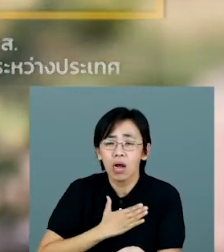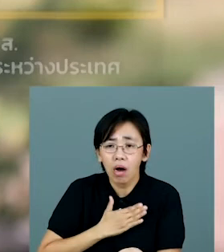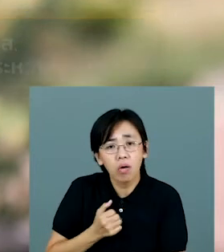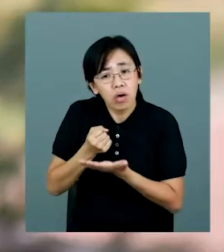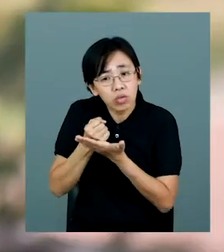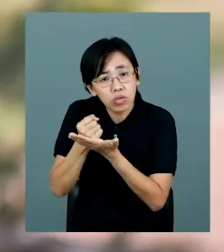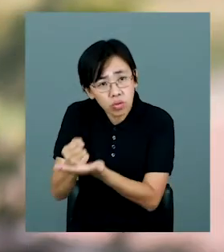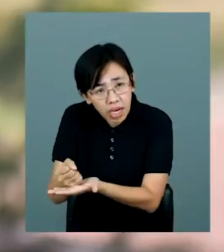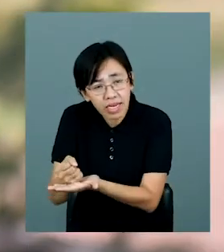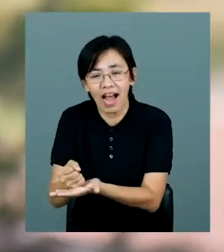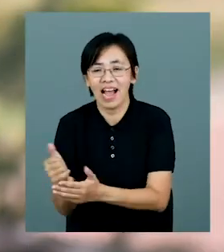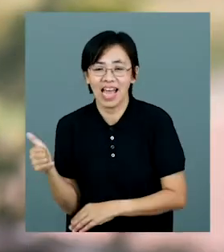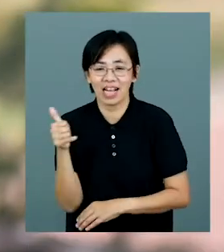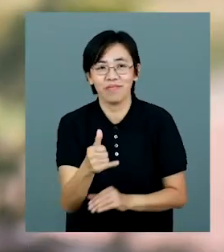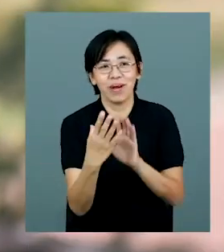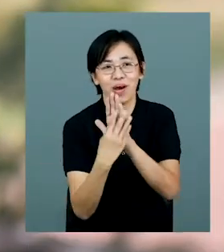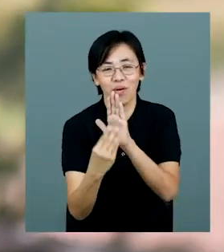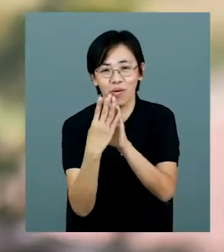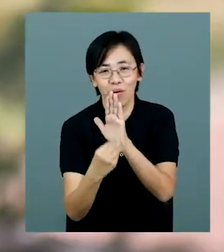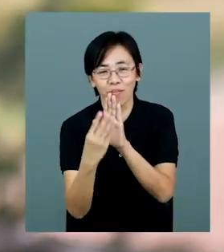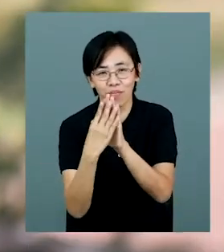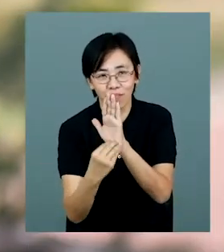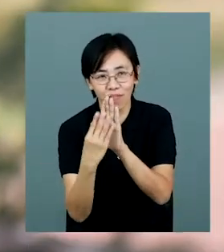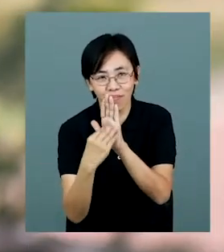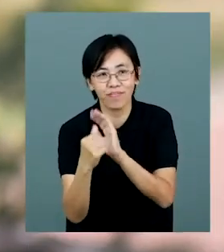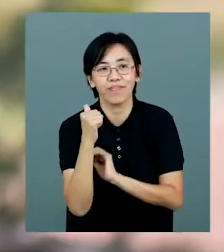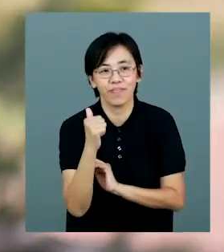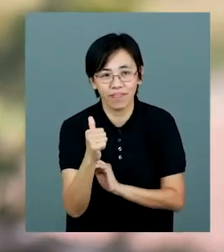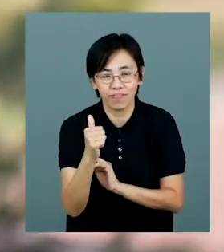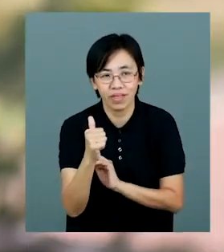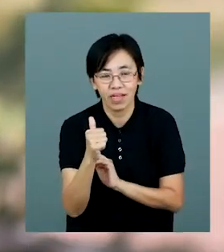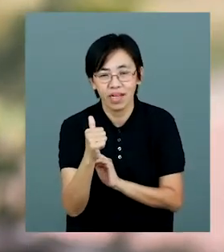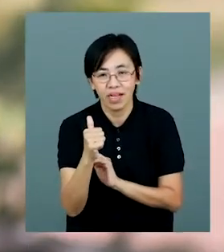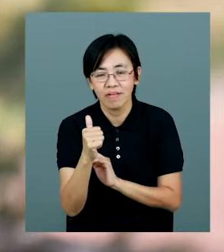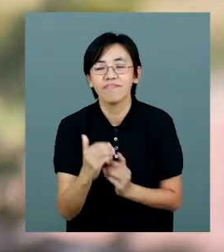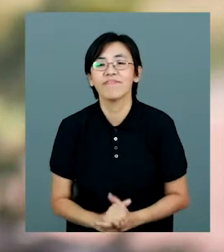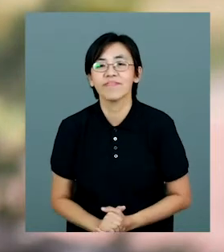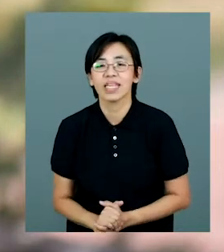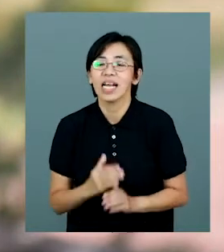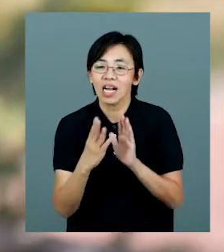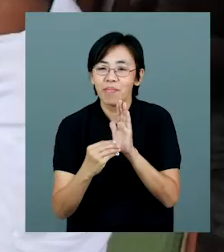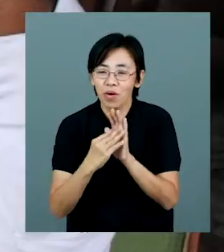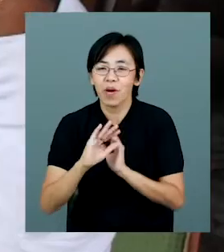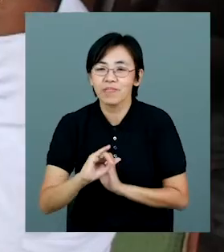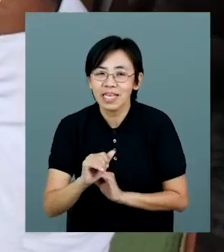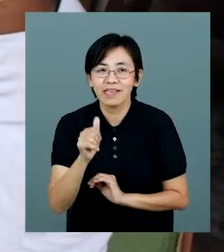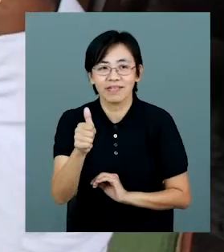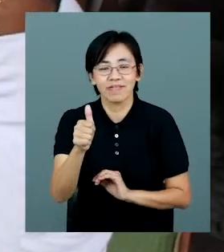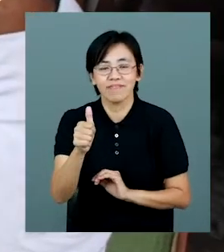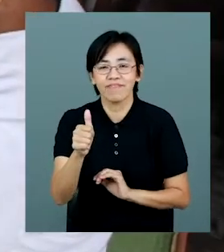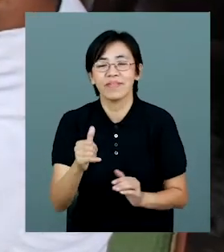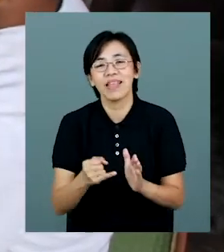ว่ามันก็น่าจะเป็นส่วนที่ช่วยให้เขาเข้ามาสู่การอบรม หรือเข้าสู่ระบบได้ดี